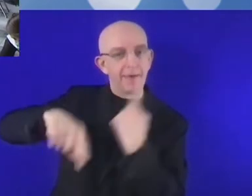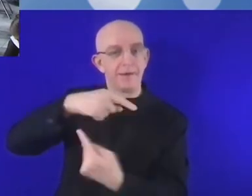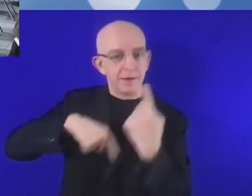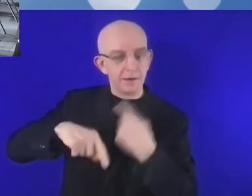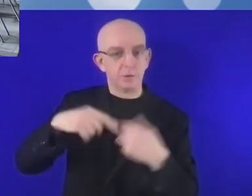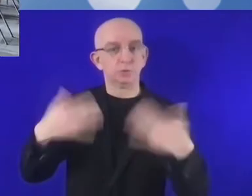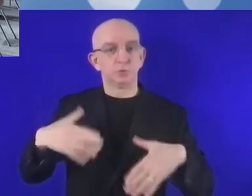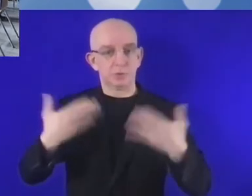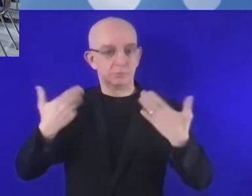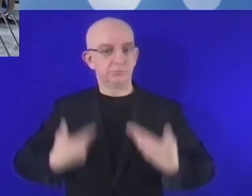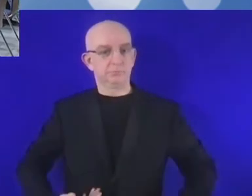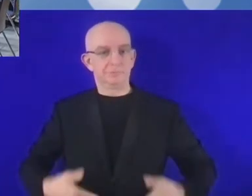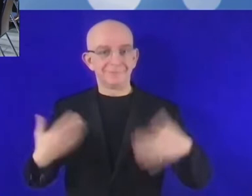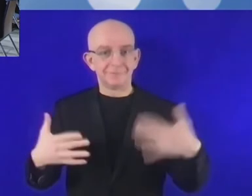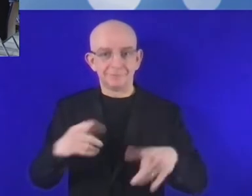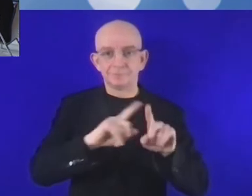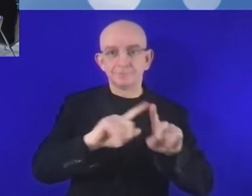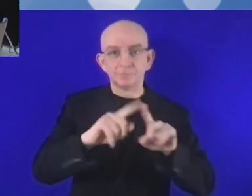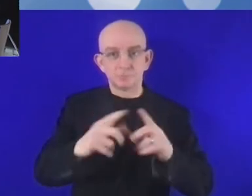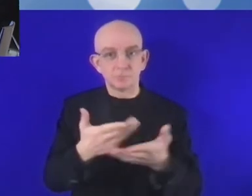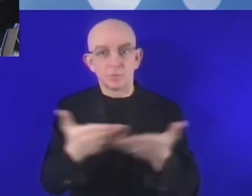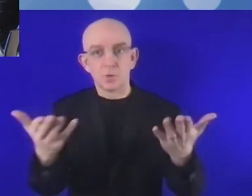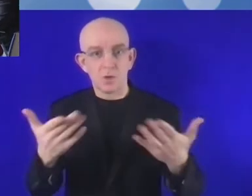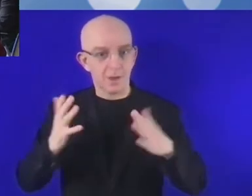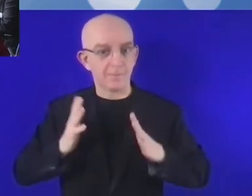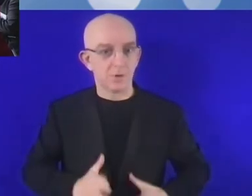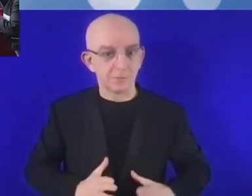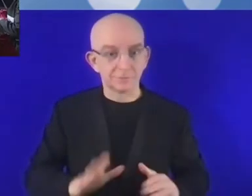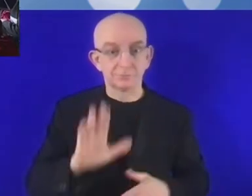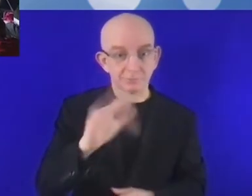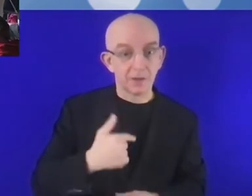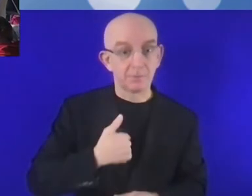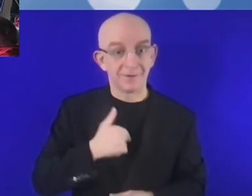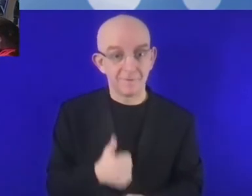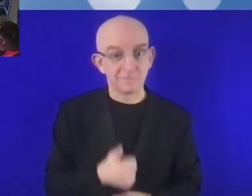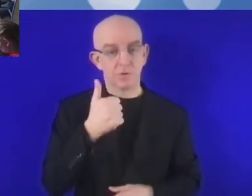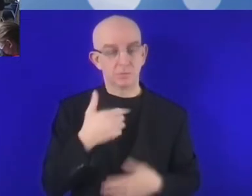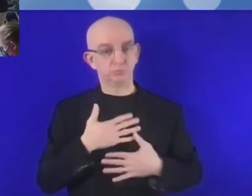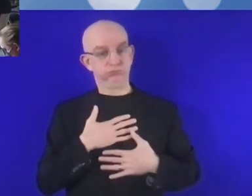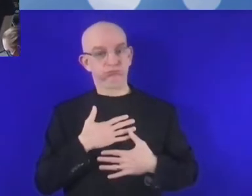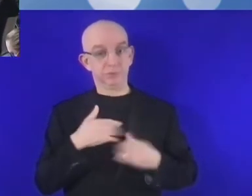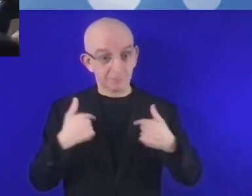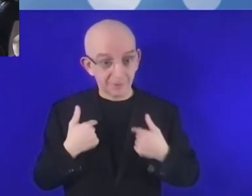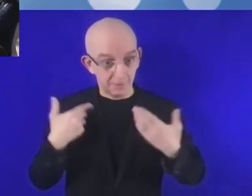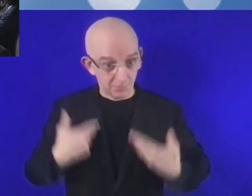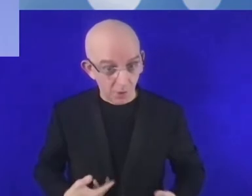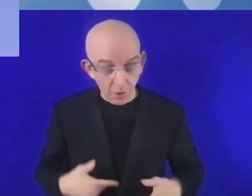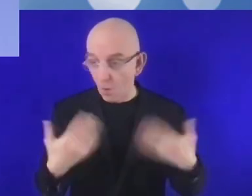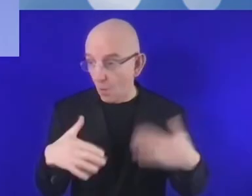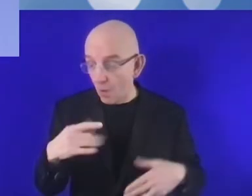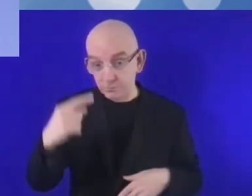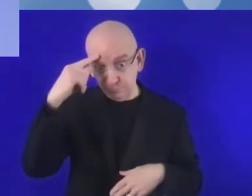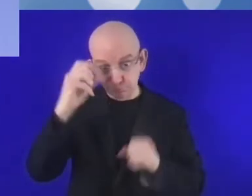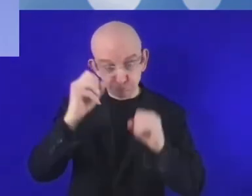يتم تعديلها، يتم تغييرها وتبديلها بشكل مستمر.